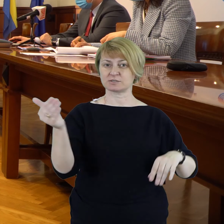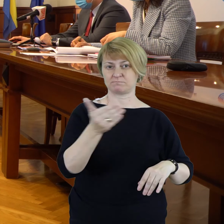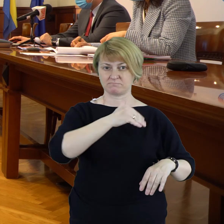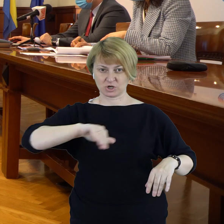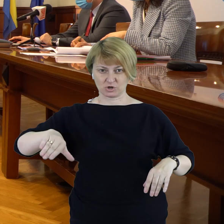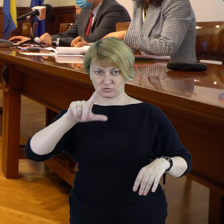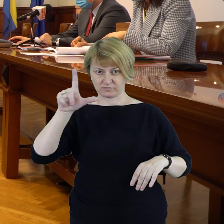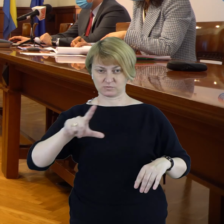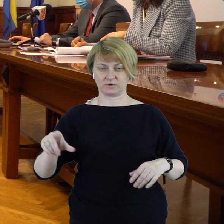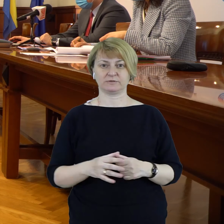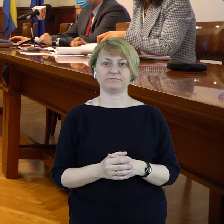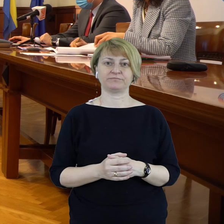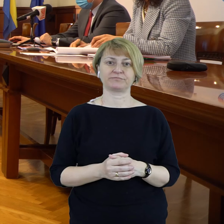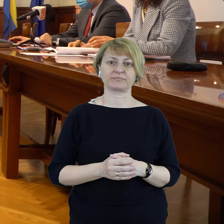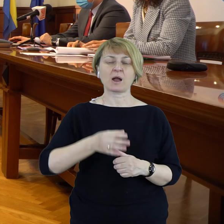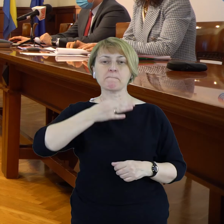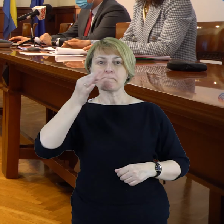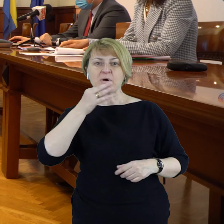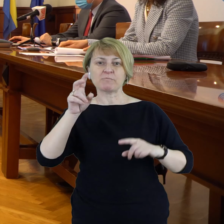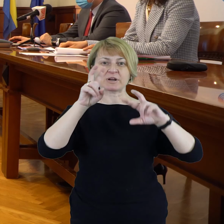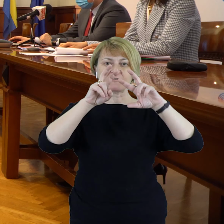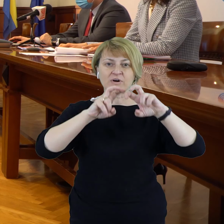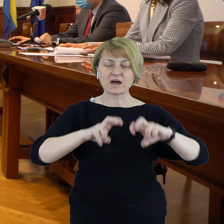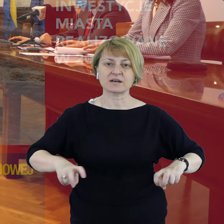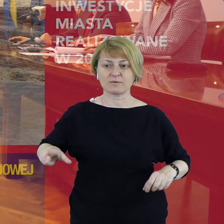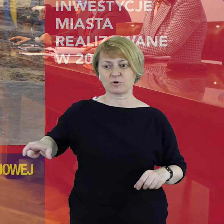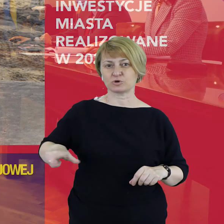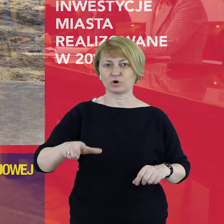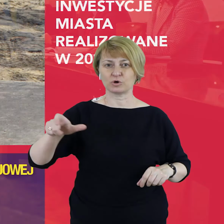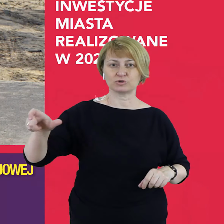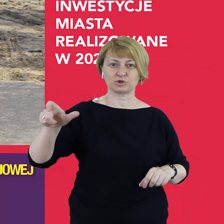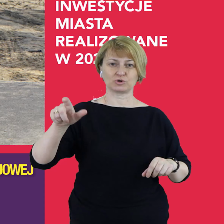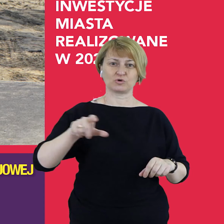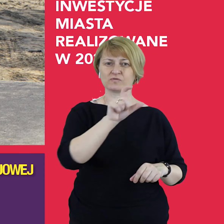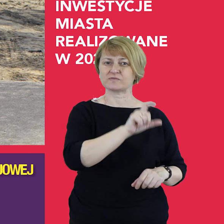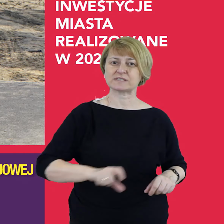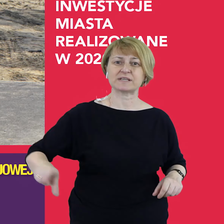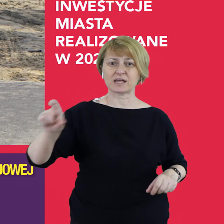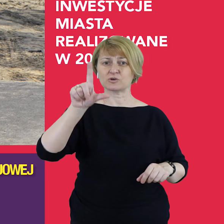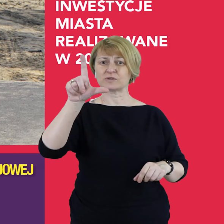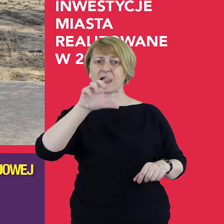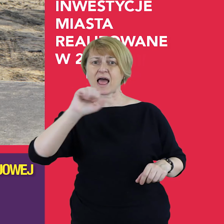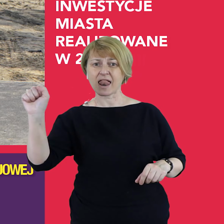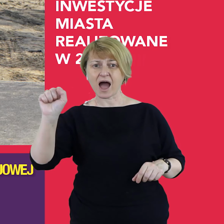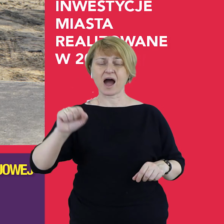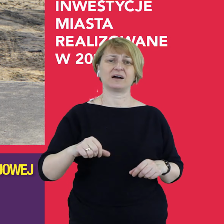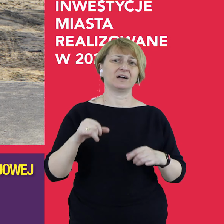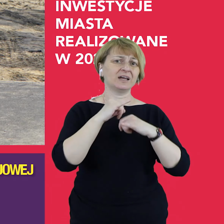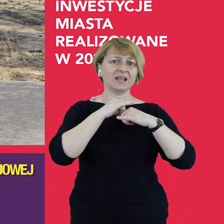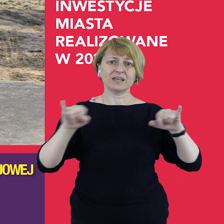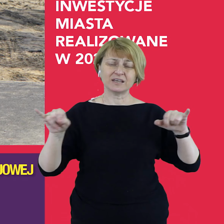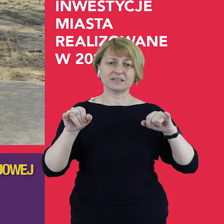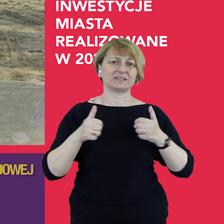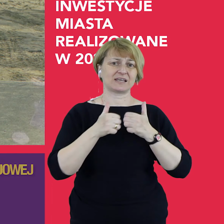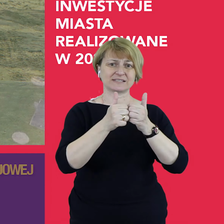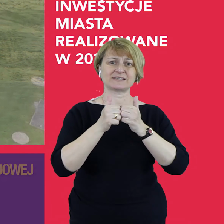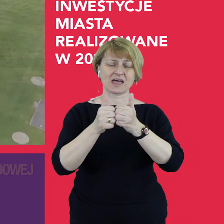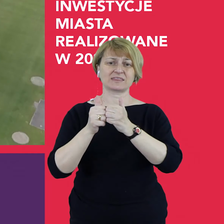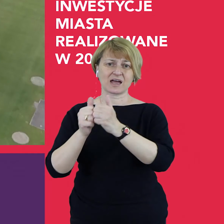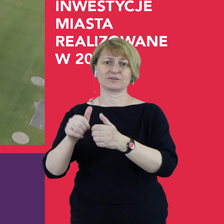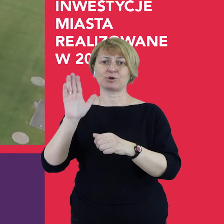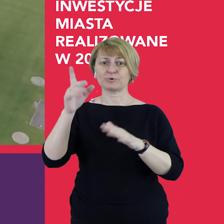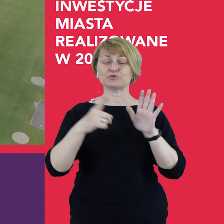całość prac to prawie 6 milionów złotych. Modernizacja chodników, stadion lekkoatletyczny, inne zadania, one już mają mniejszą formę,